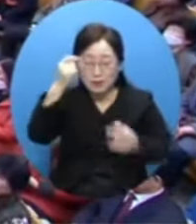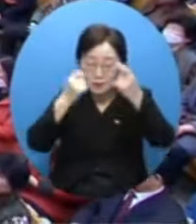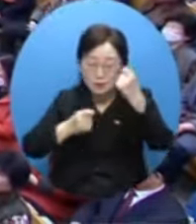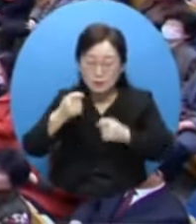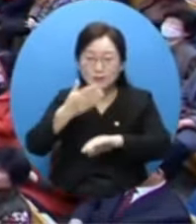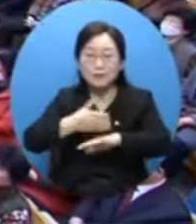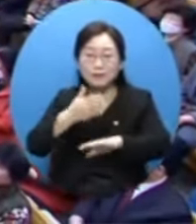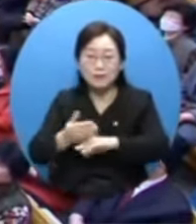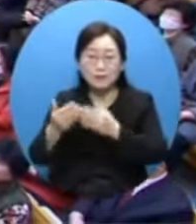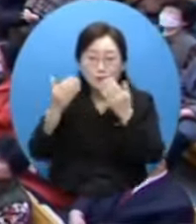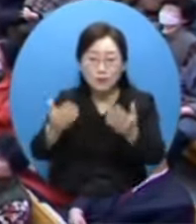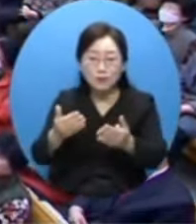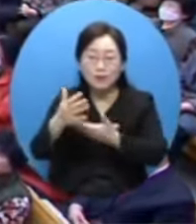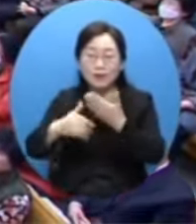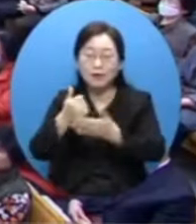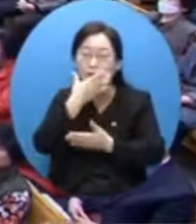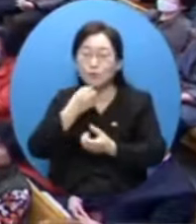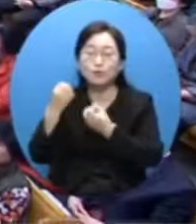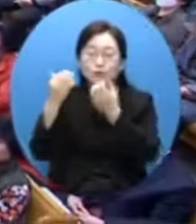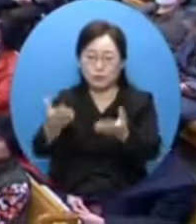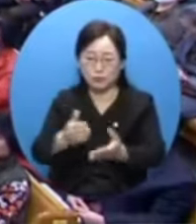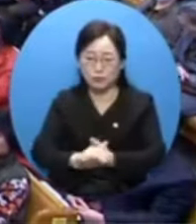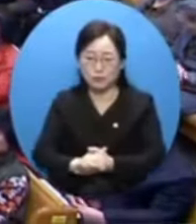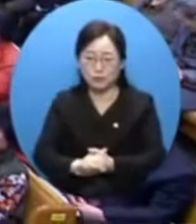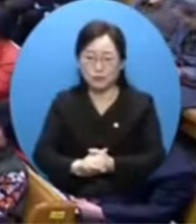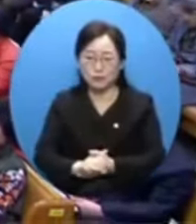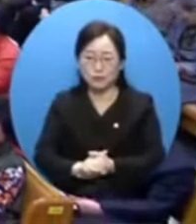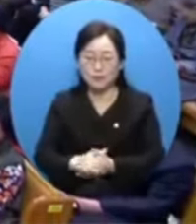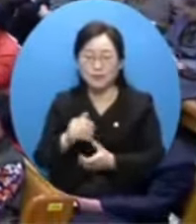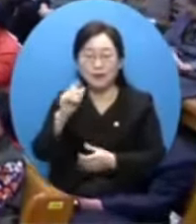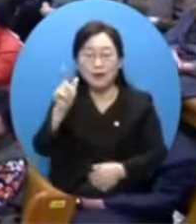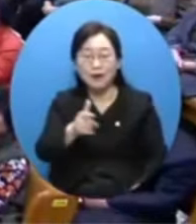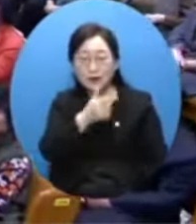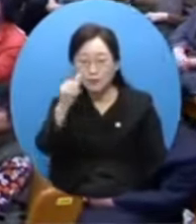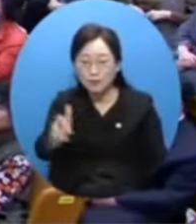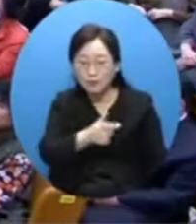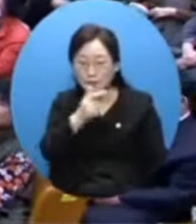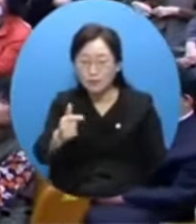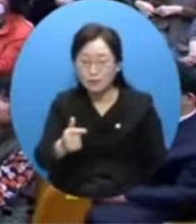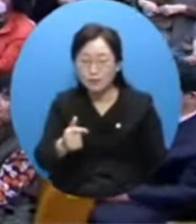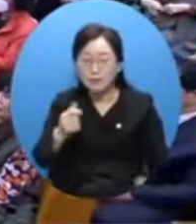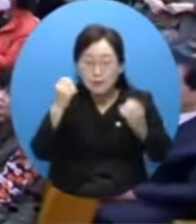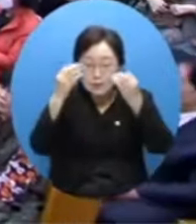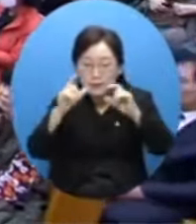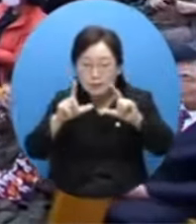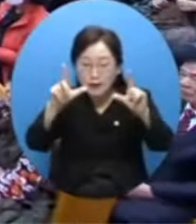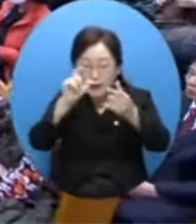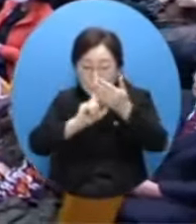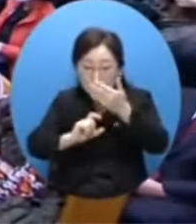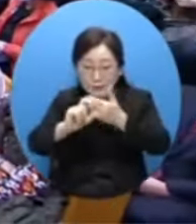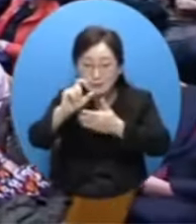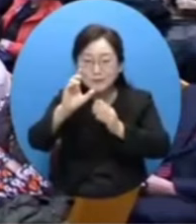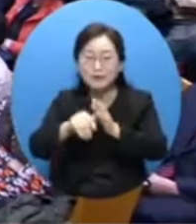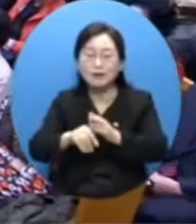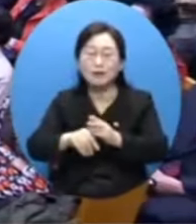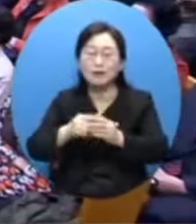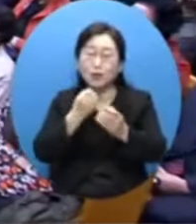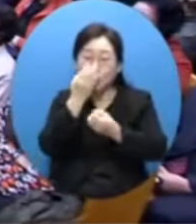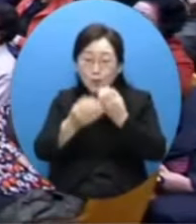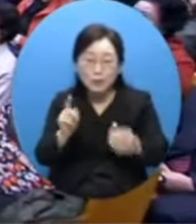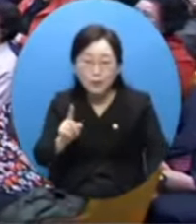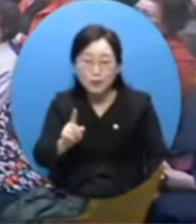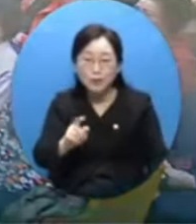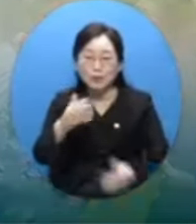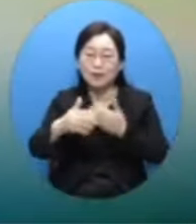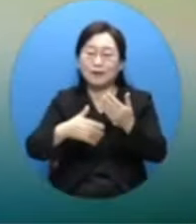하나님의 복이 임하게 되는 것입니다. 그래서 하루하루 새날을 맞이할 때마다 이렇게 고백하라고 했습니다. 또 내게